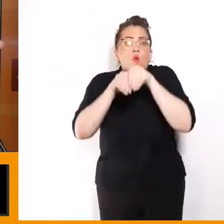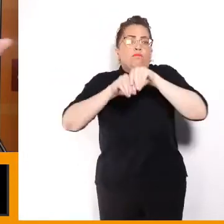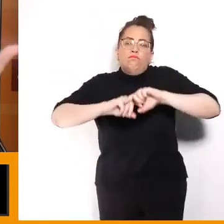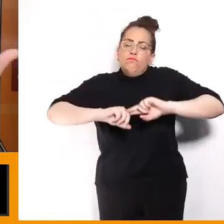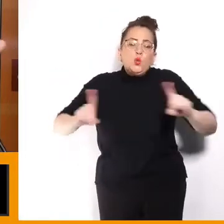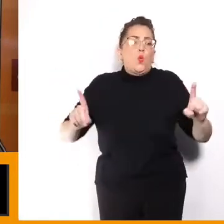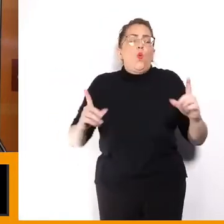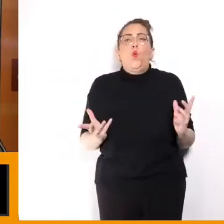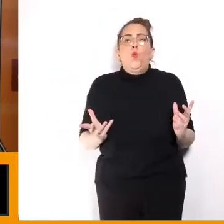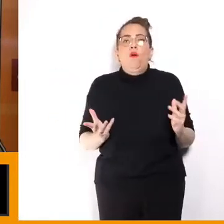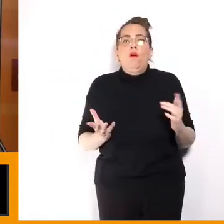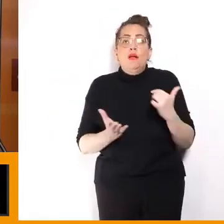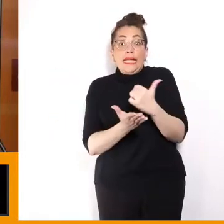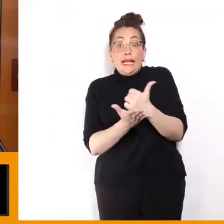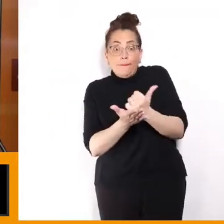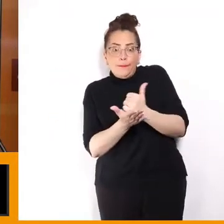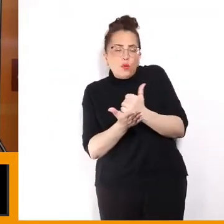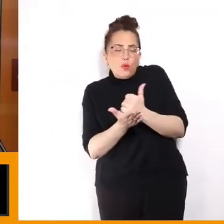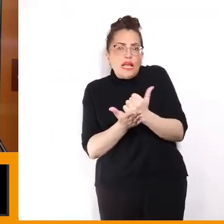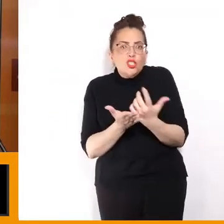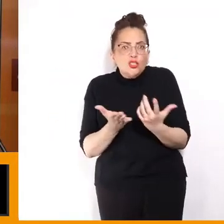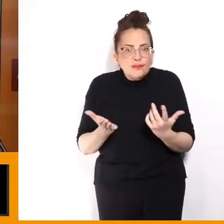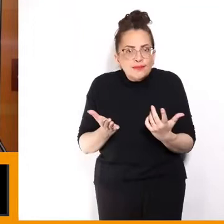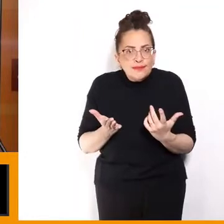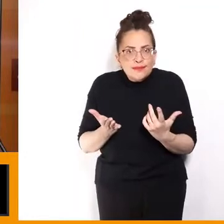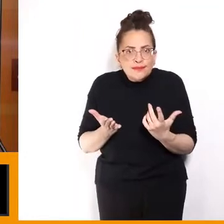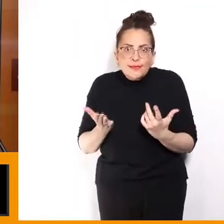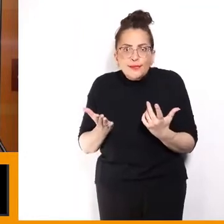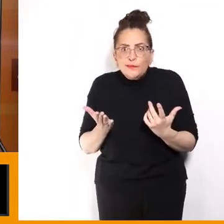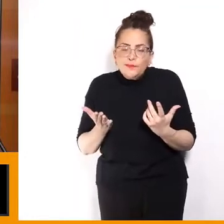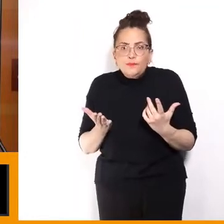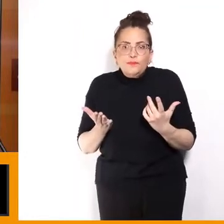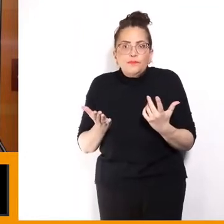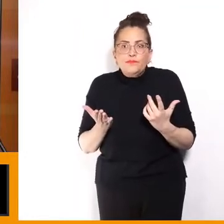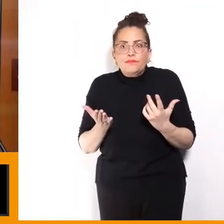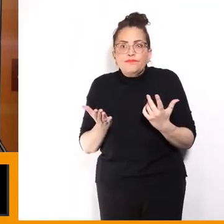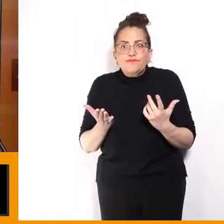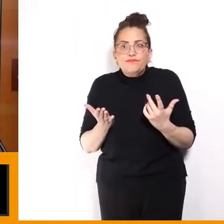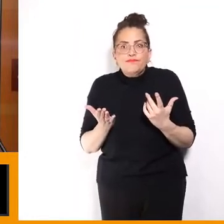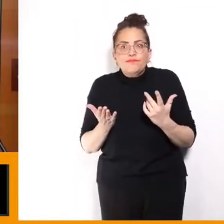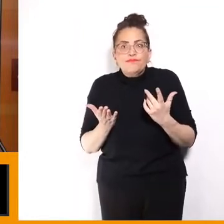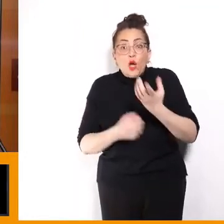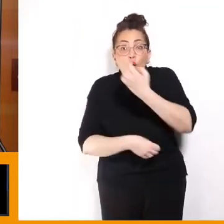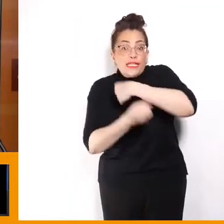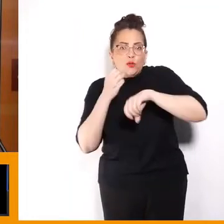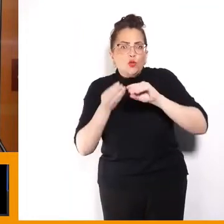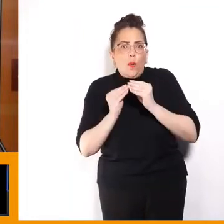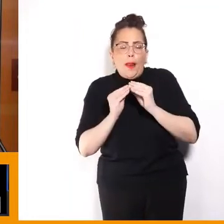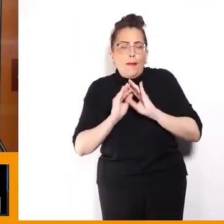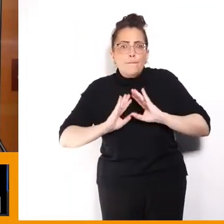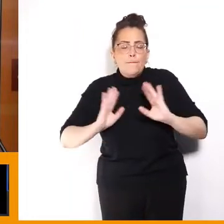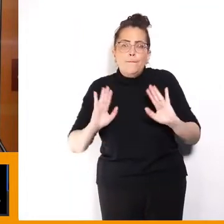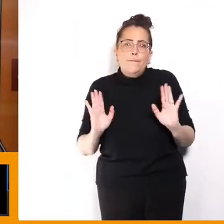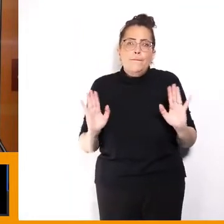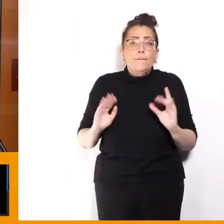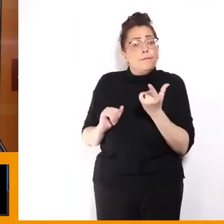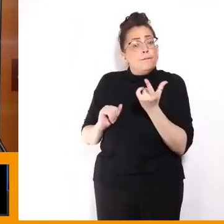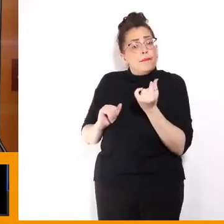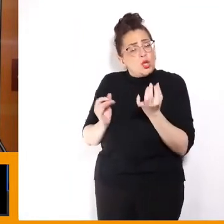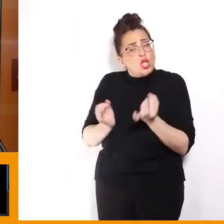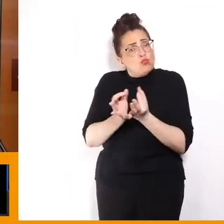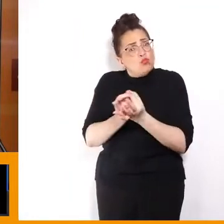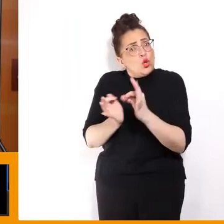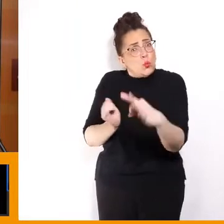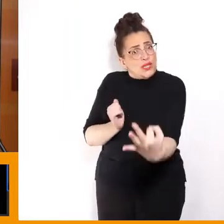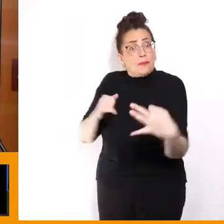le pilotage reste parfois avec quelques soucis d'organisation. Et de nouveau, dans nos propositions,